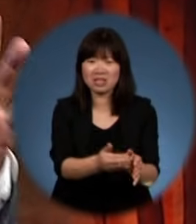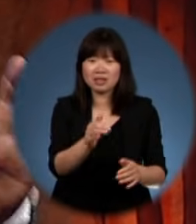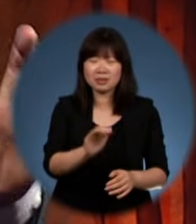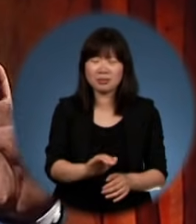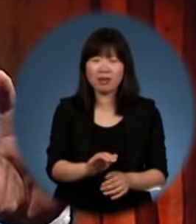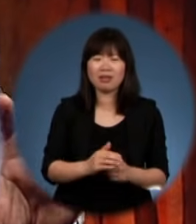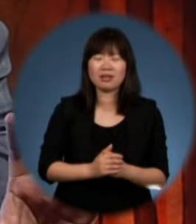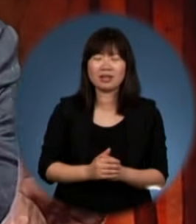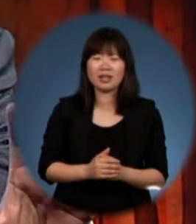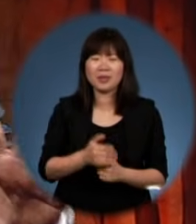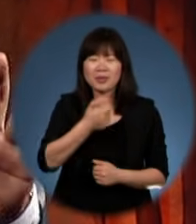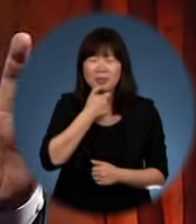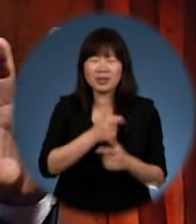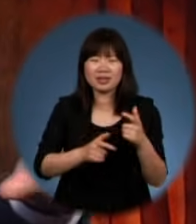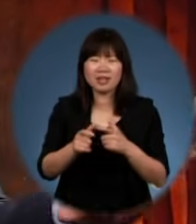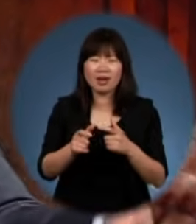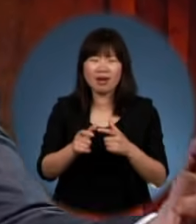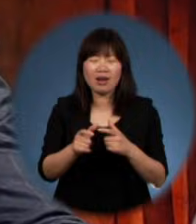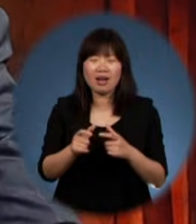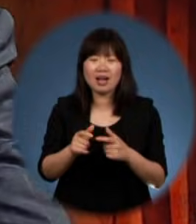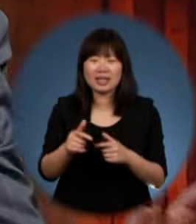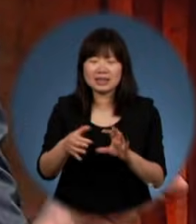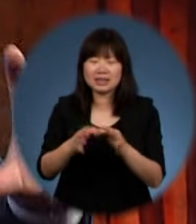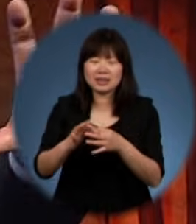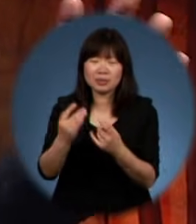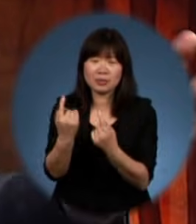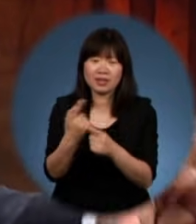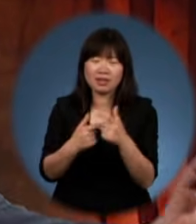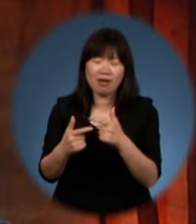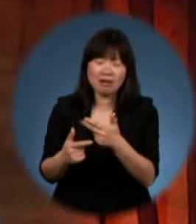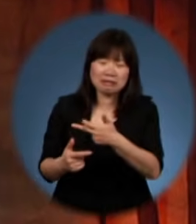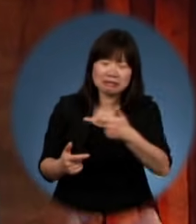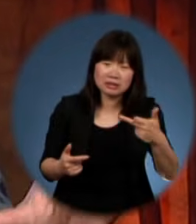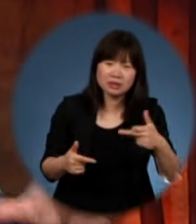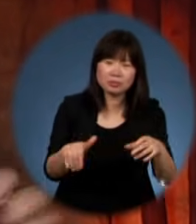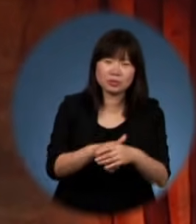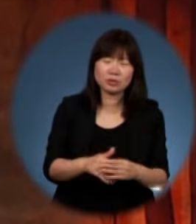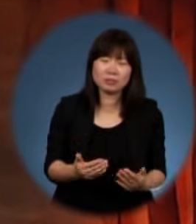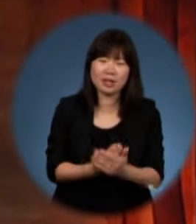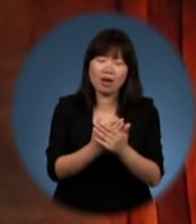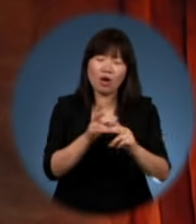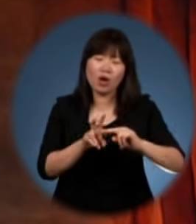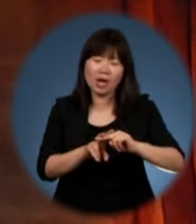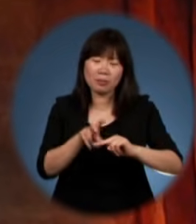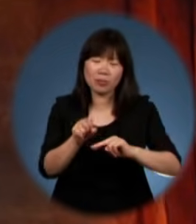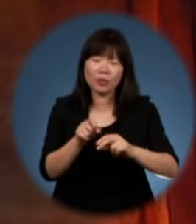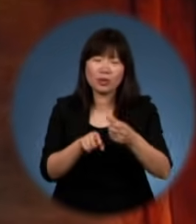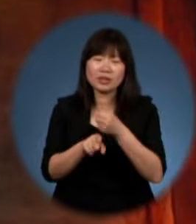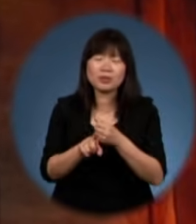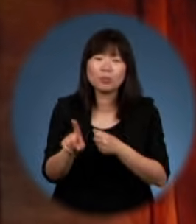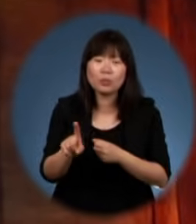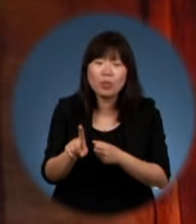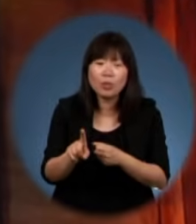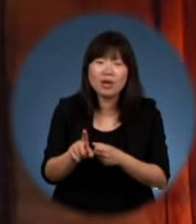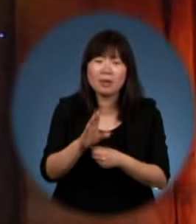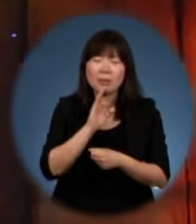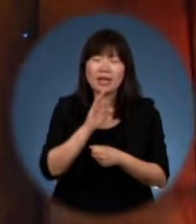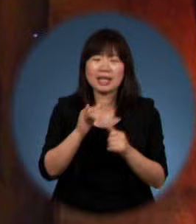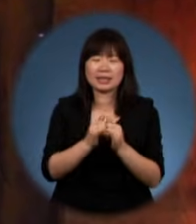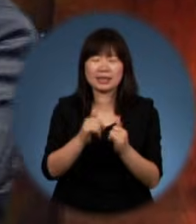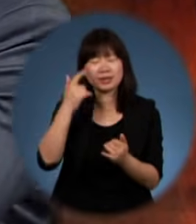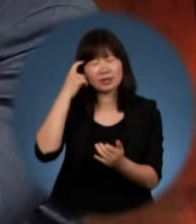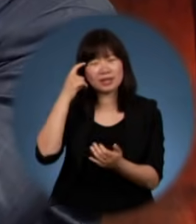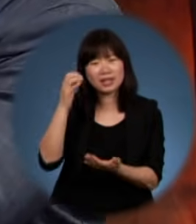근데 어떻게 로마가 더 큰 그리스 보다 더 큰 문명을 더 큰 제국을 확보할 수 있을까요 바로 인간